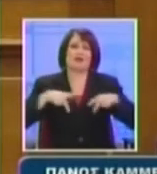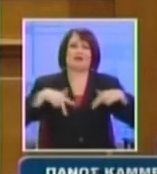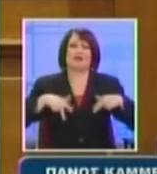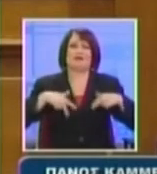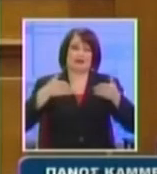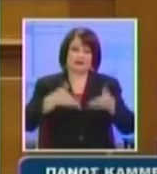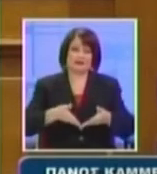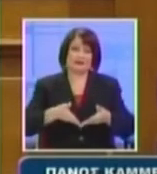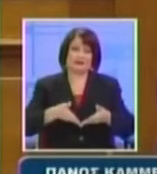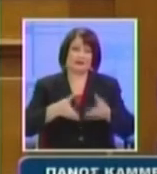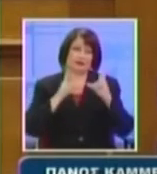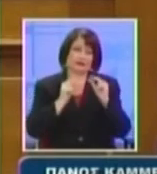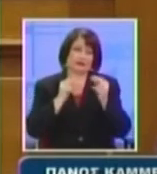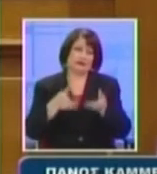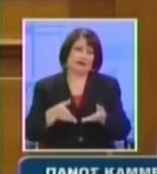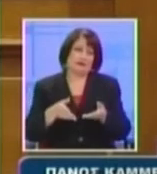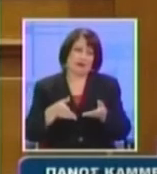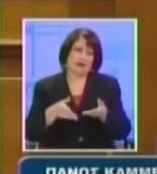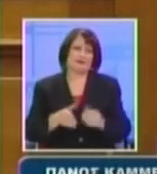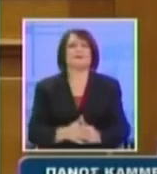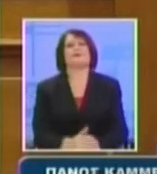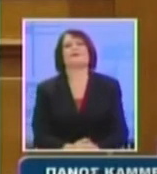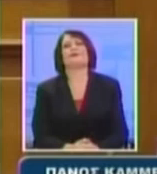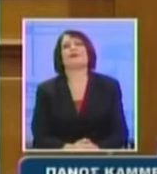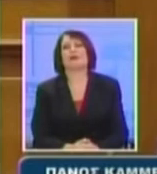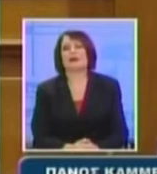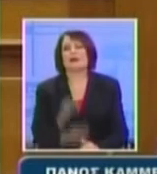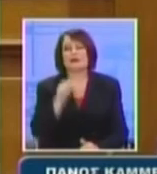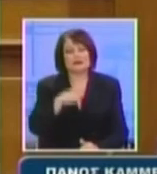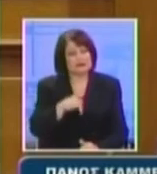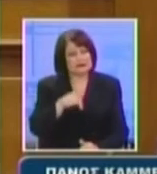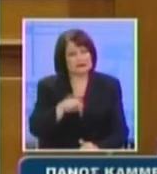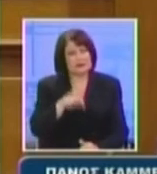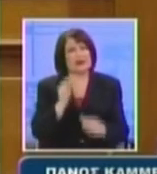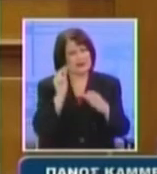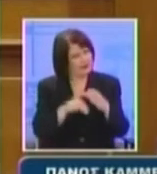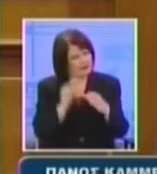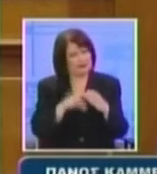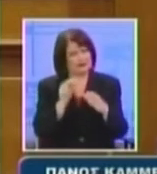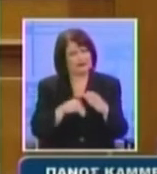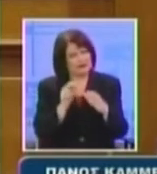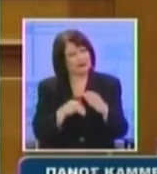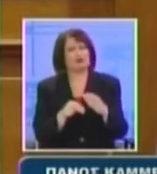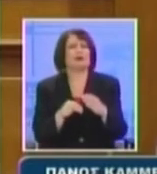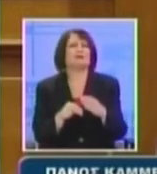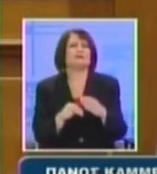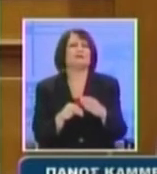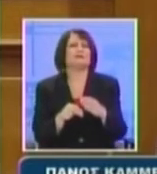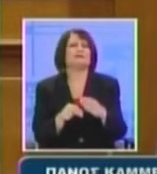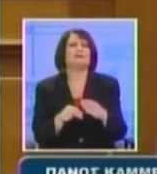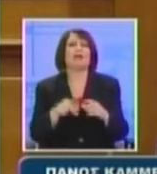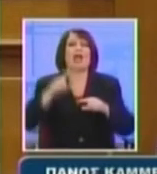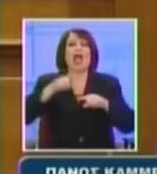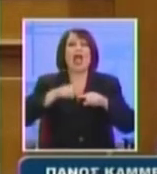κυβέρνησης αυτής για την οποία σήμερα συζητούμε. Σήμερα θα ψηφίσουμε, κυρίες και κύριοι συνάδελφοι, ως